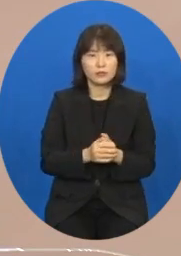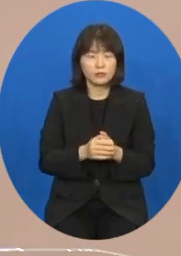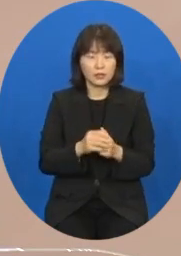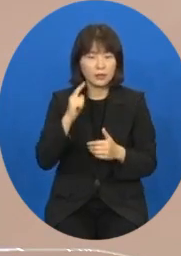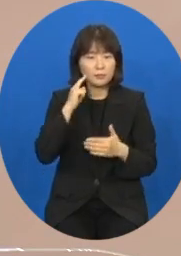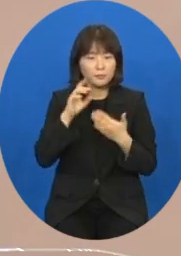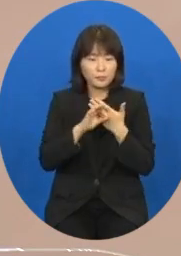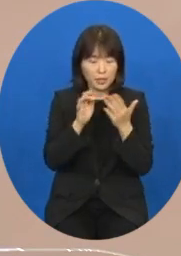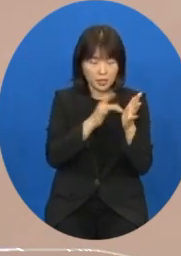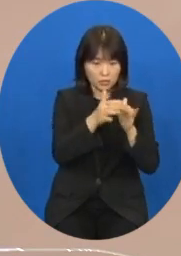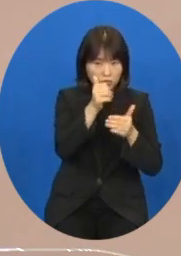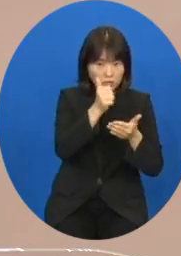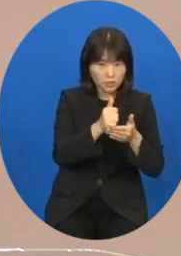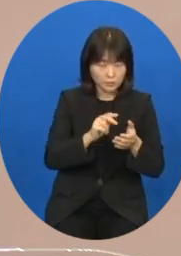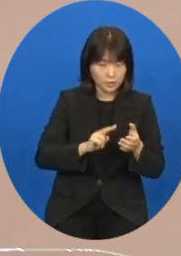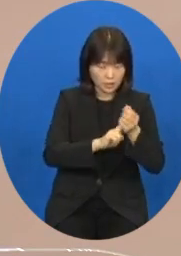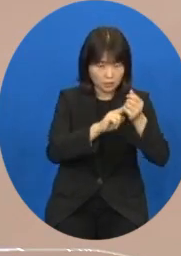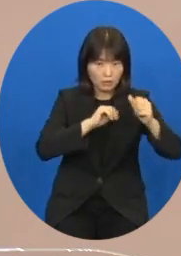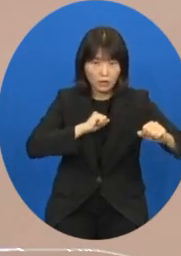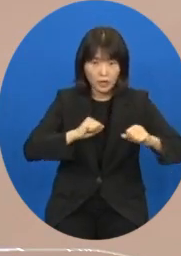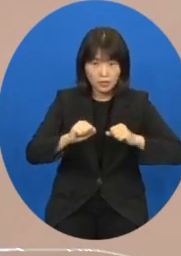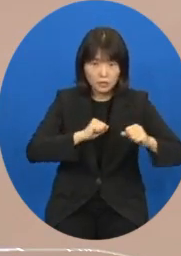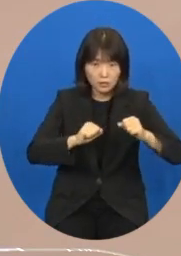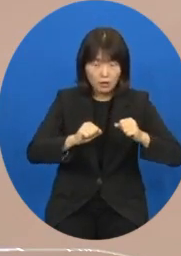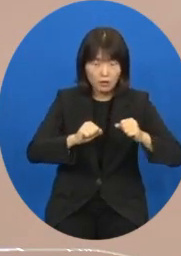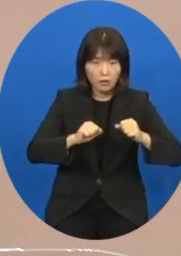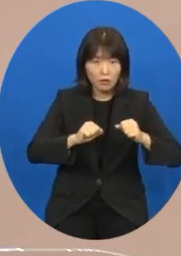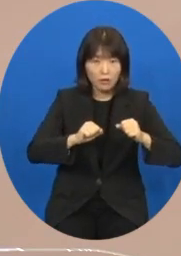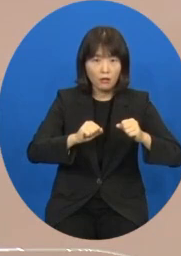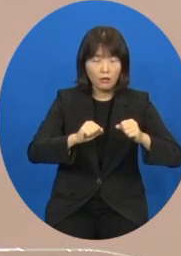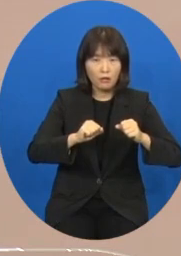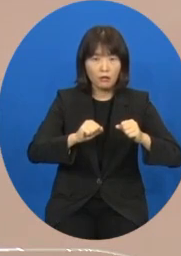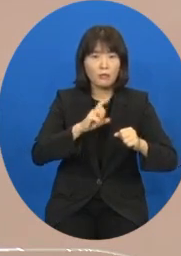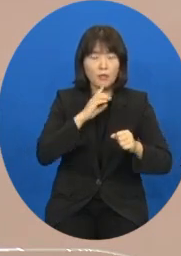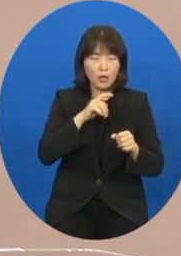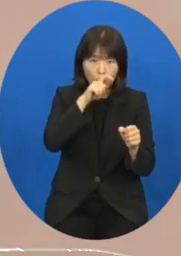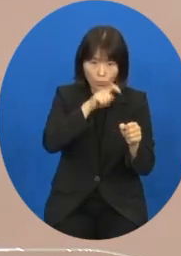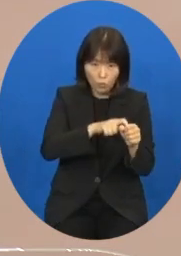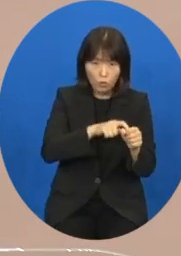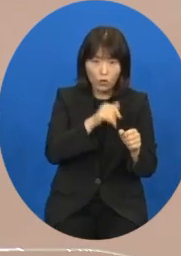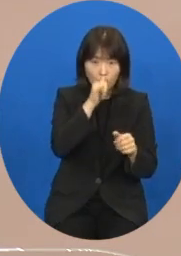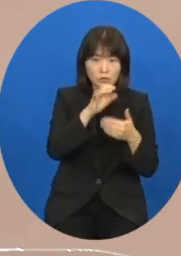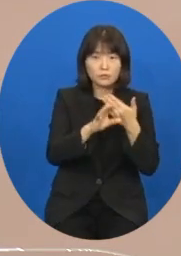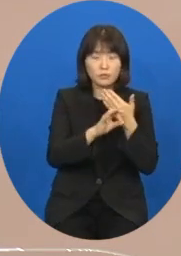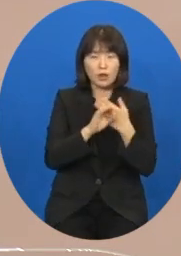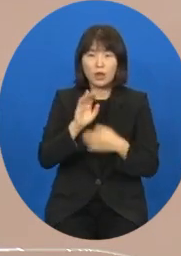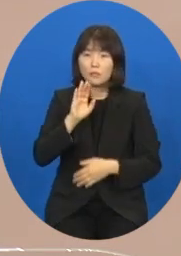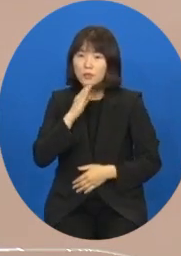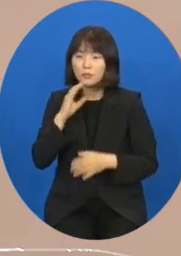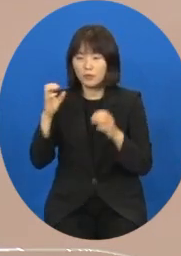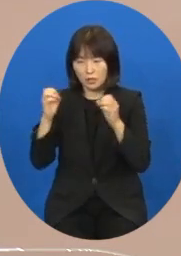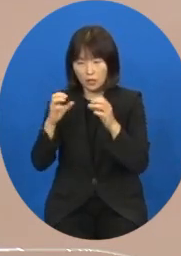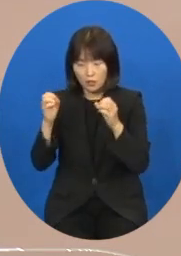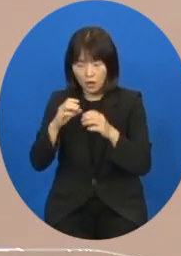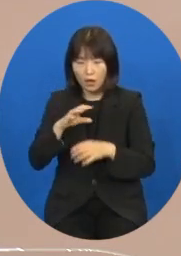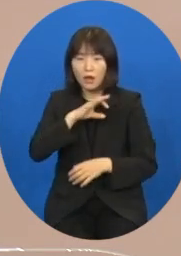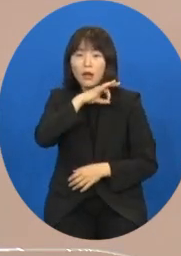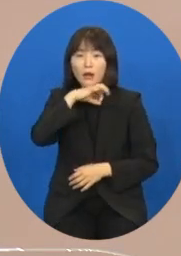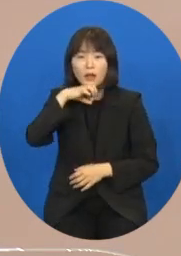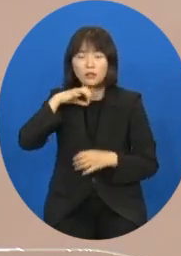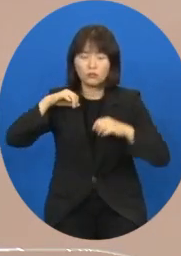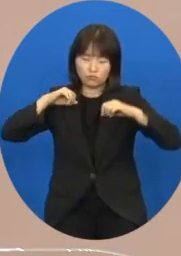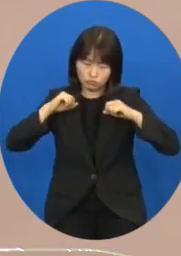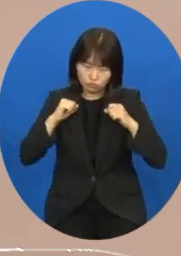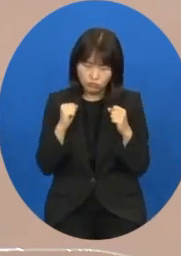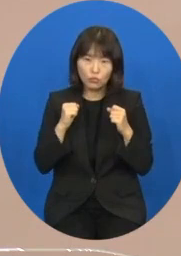예수님께서 기적을 행하시는 것만 목적하셨다면 빌립과의 이야기나 안드레의